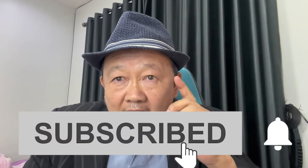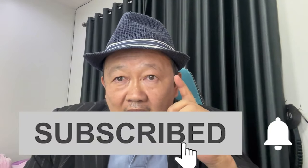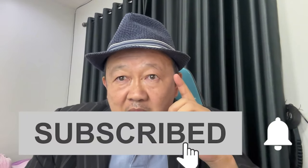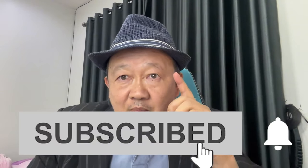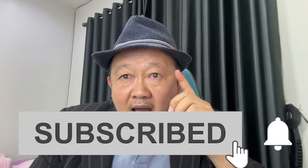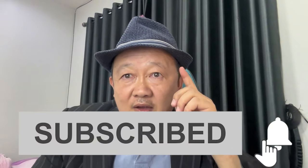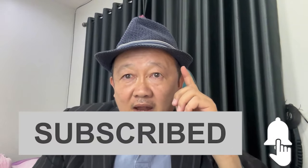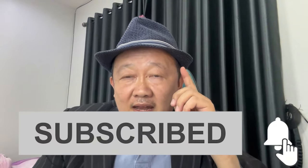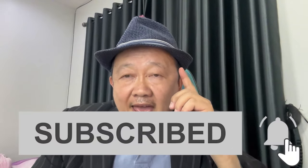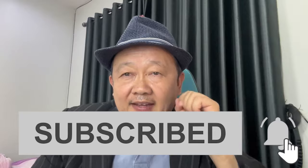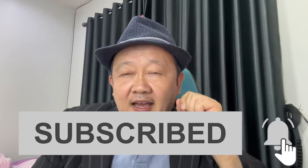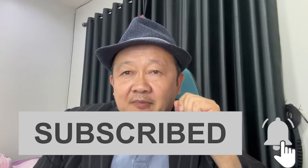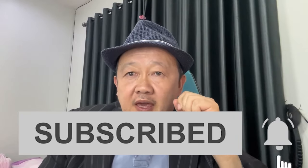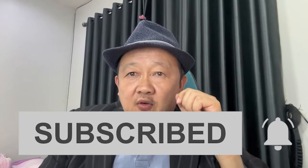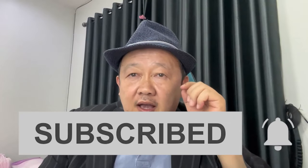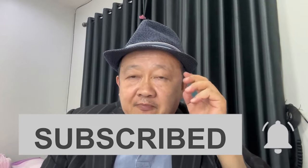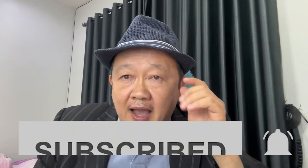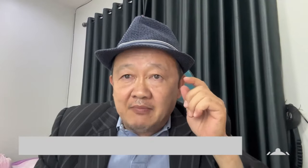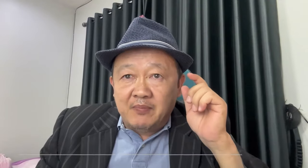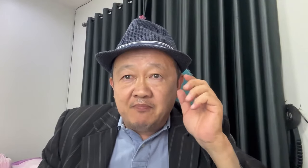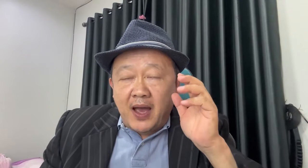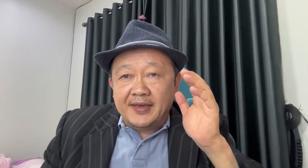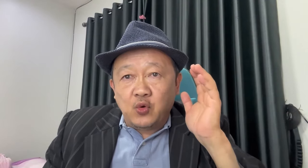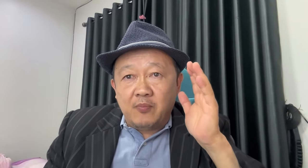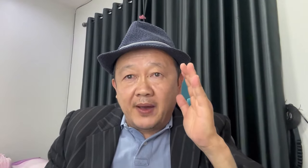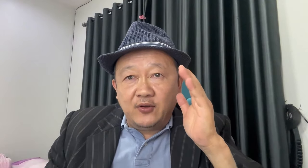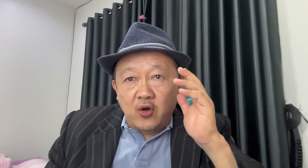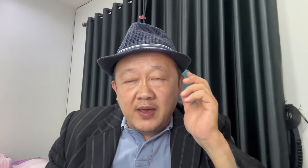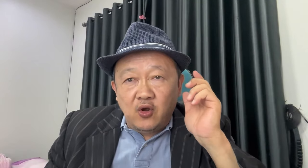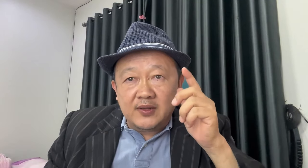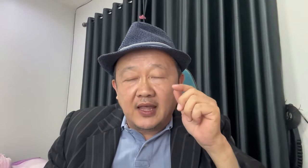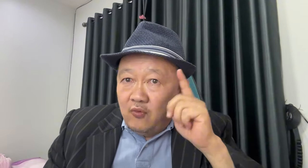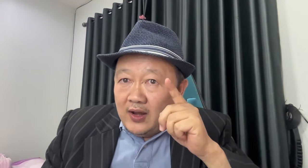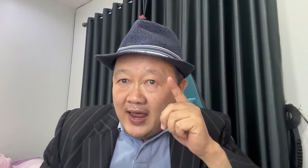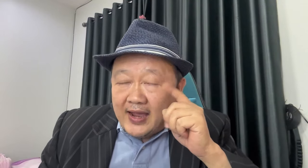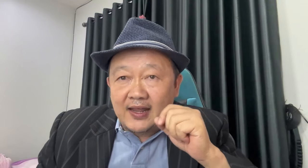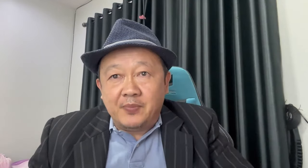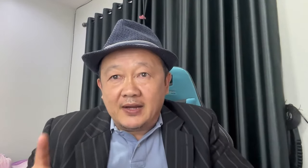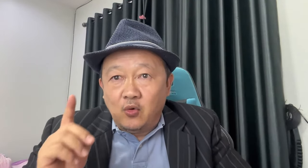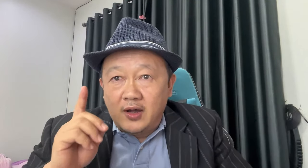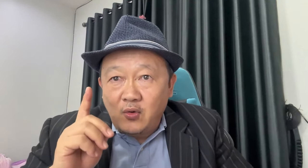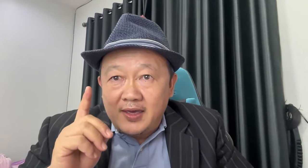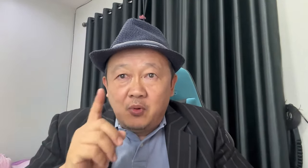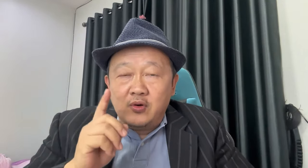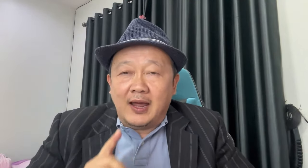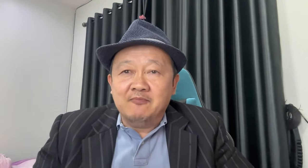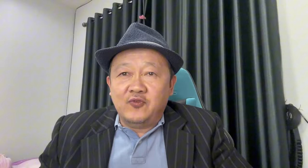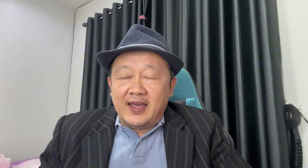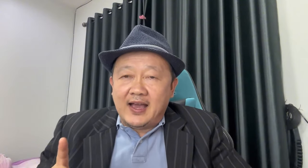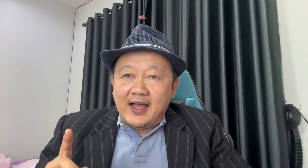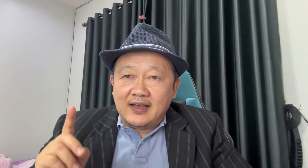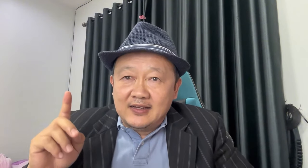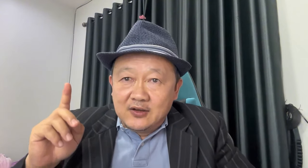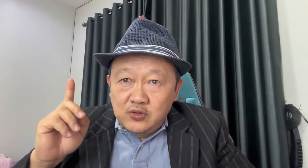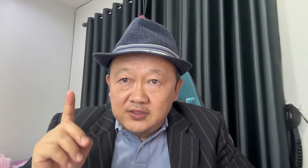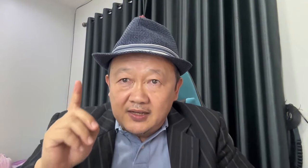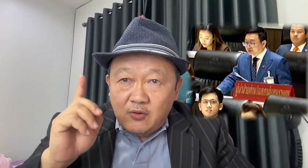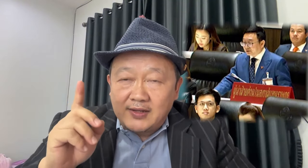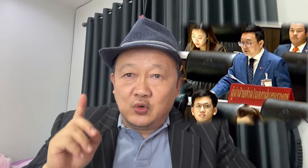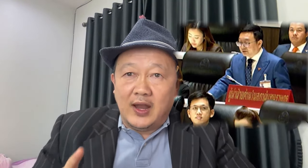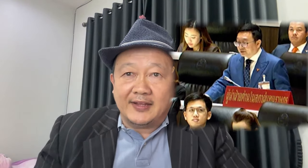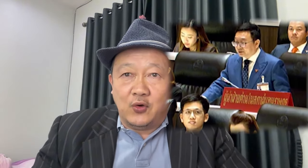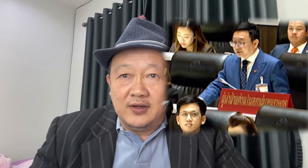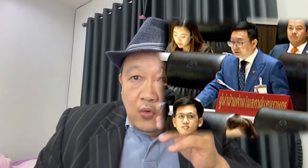สรุปการอภิปรายวันแรกนะครับเกี่ยวกับการอภิปรายทั่วไปโดยไม่ลงมติวันแรกเนี่ยเปิดหัวด้วยผู้นำฝ่ายค้านก็คือคุณ